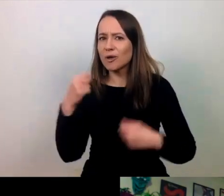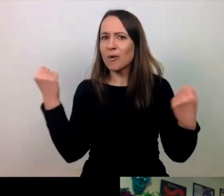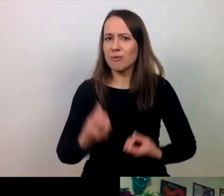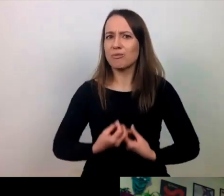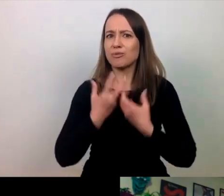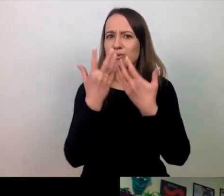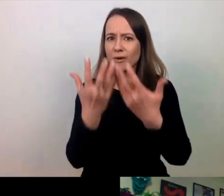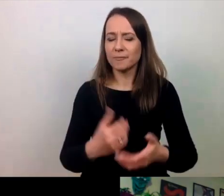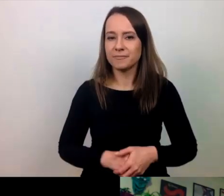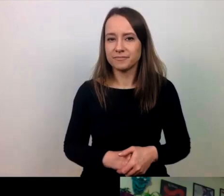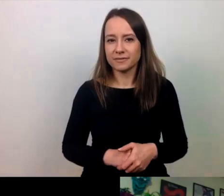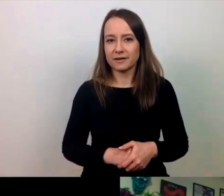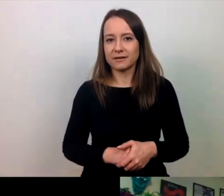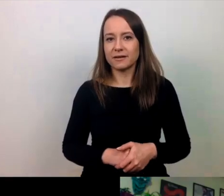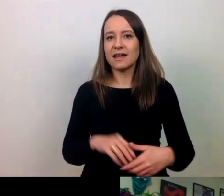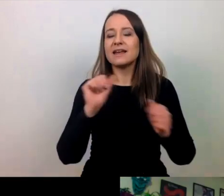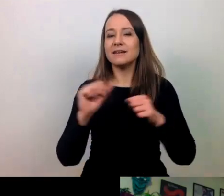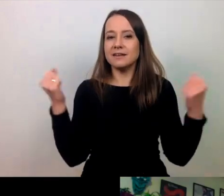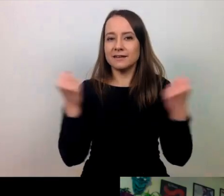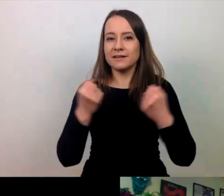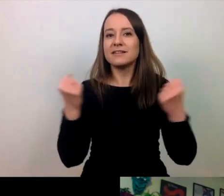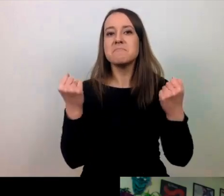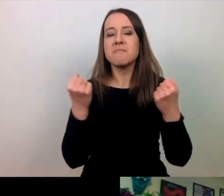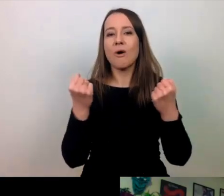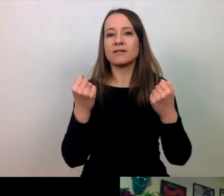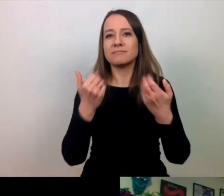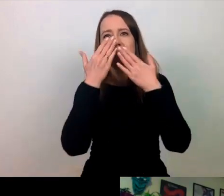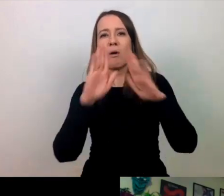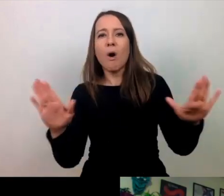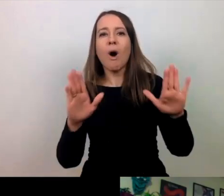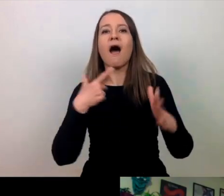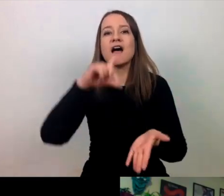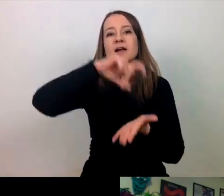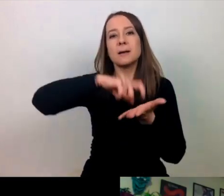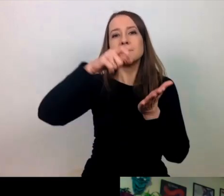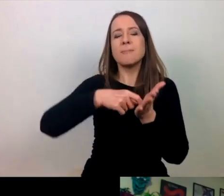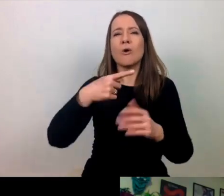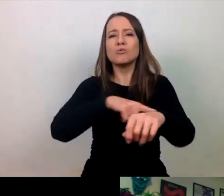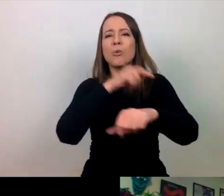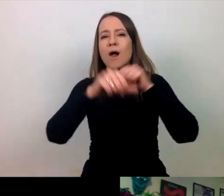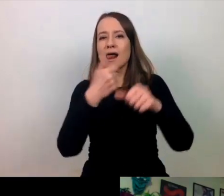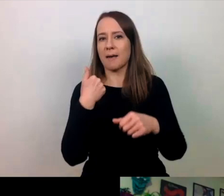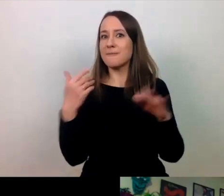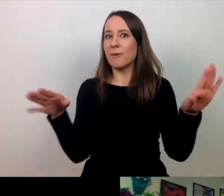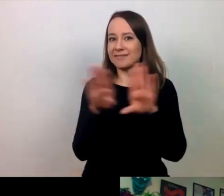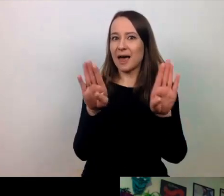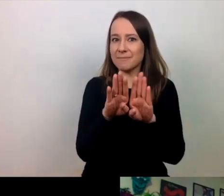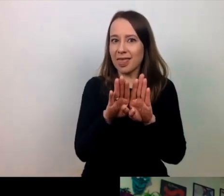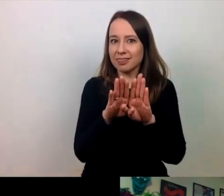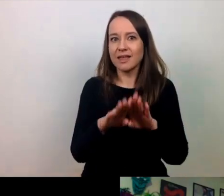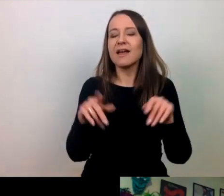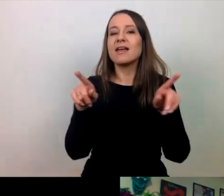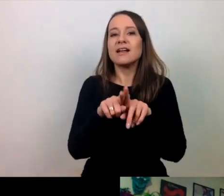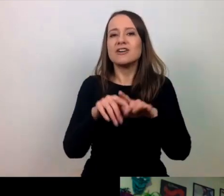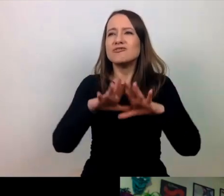taka, nie zdradzając zbyt wiele, jest taka mocna scena w pokoju, który był przez wiele lat zamknięty i w ogóle te wszystkie sceny związane z